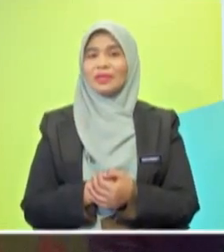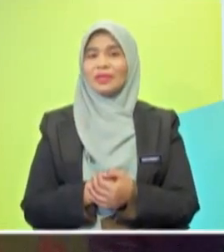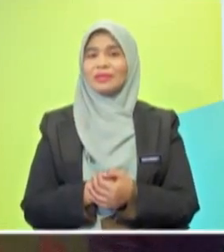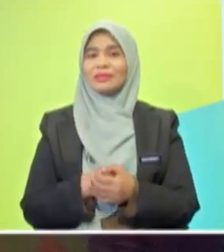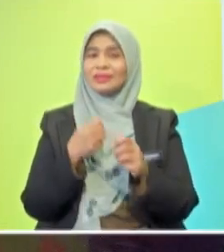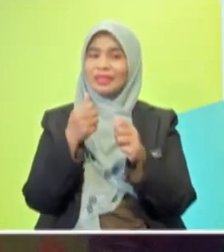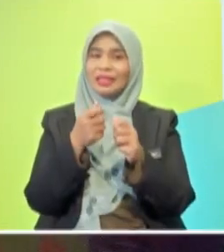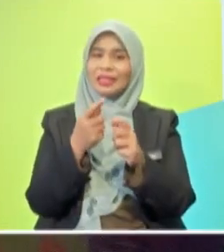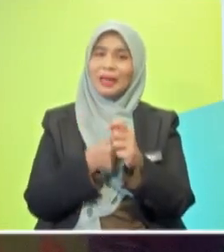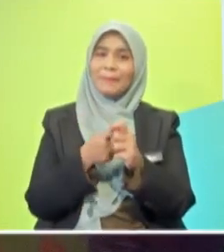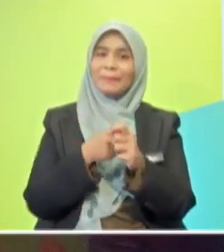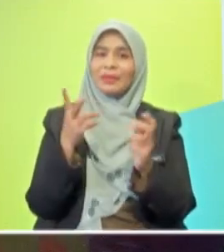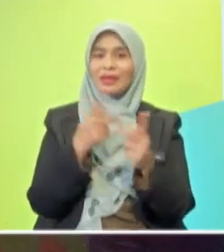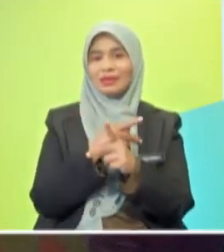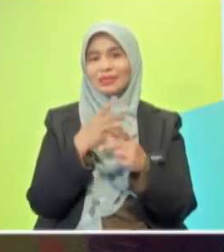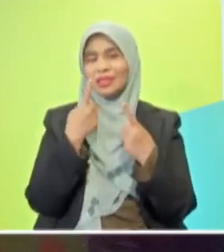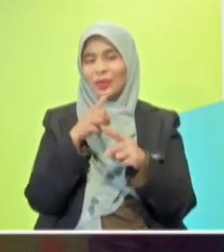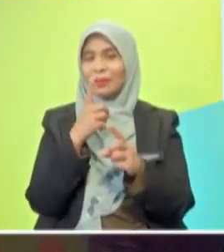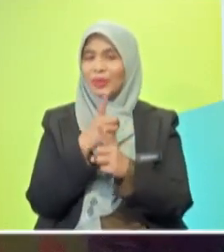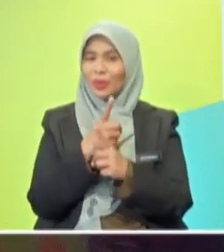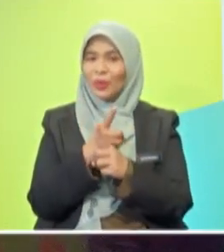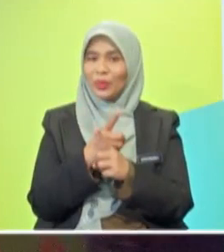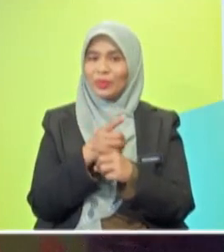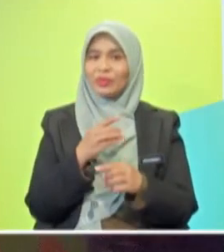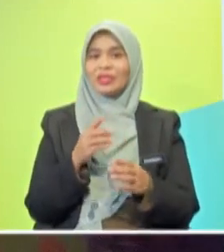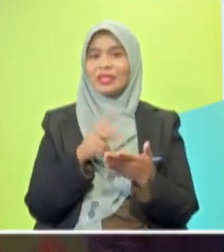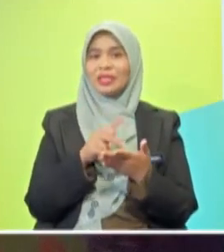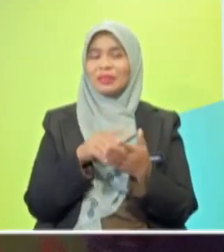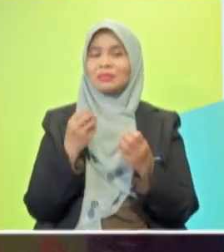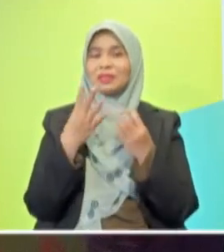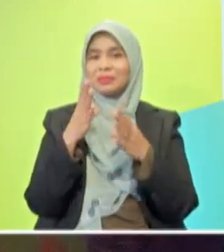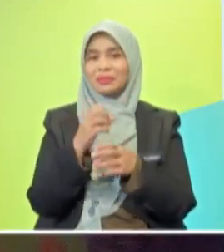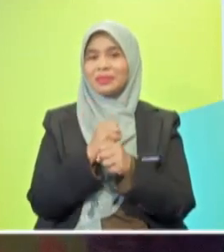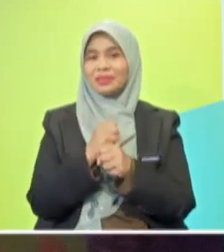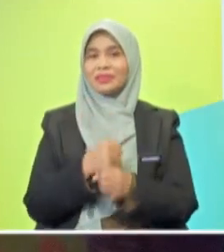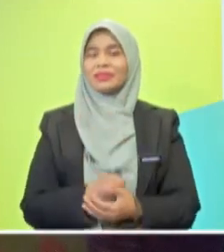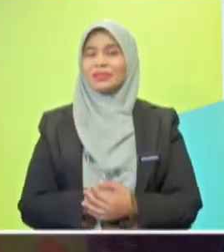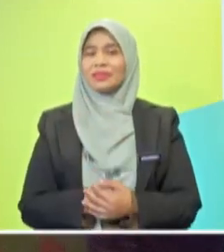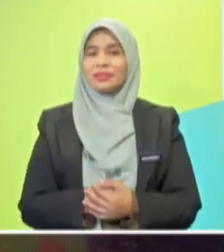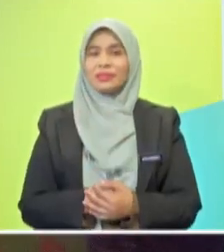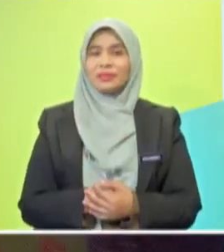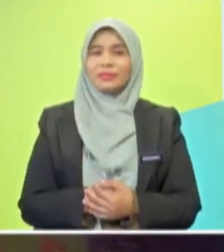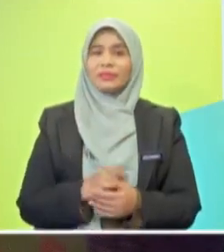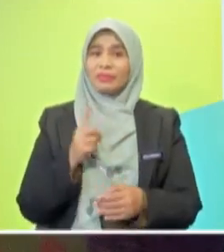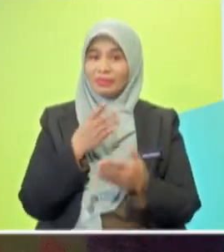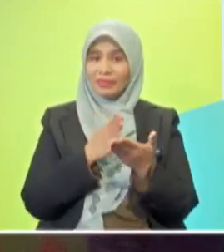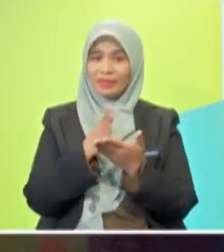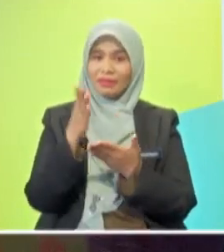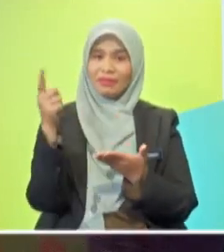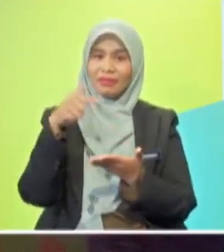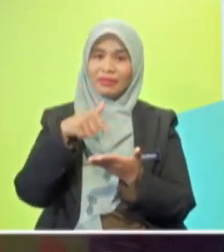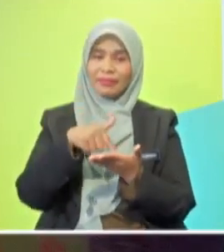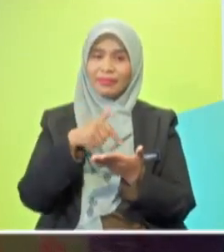kira berapa ganjaran yang dapat. Itulah dapat ya. Okey. Okey. Boleh kita teruskan lagi? Silakan,